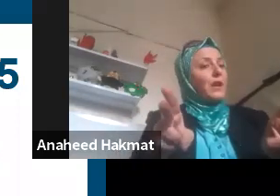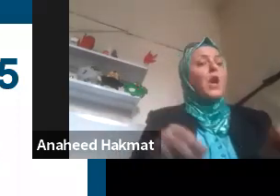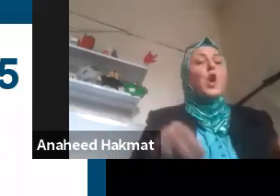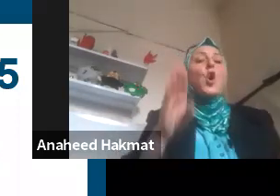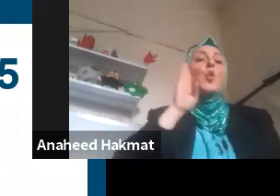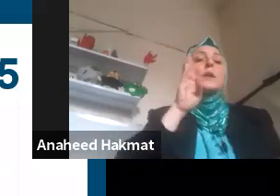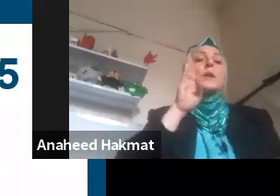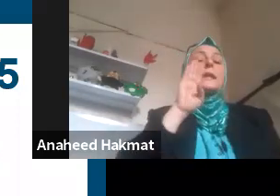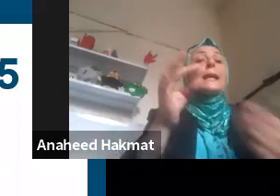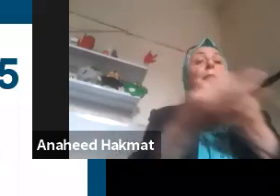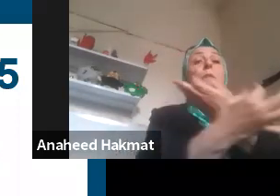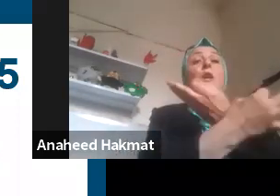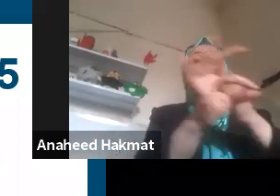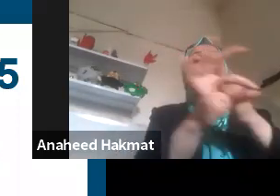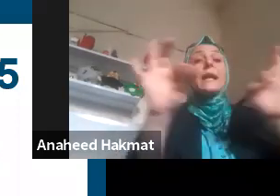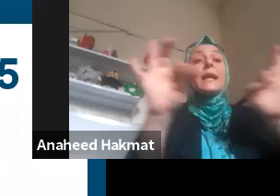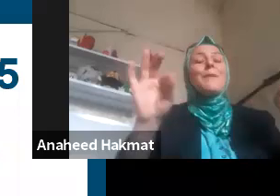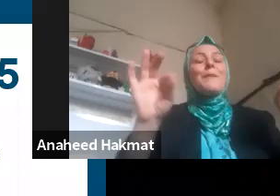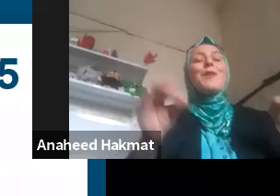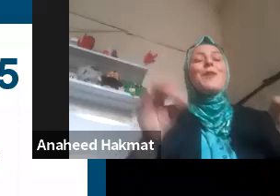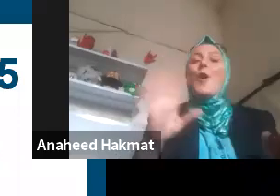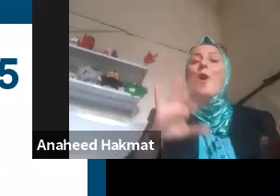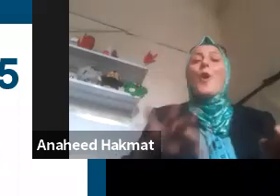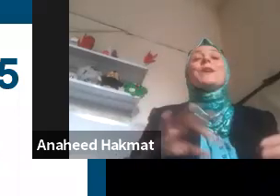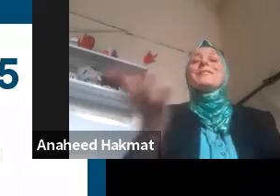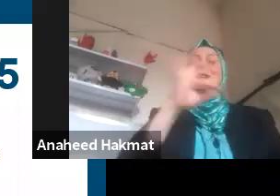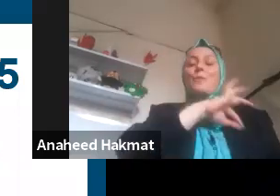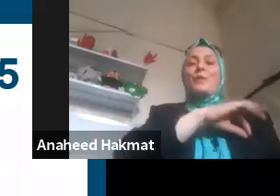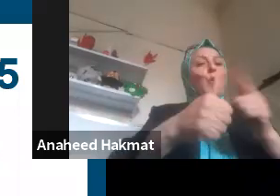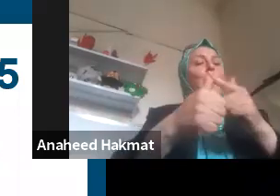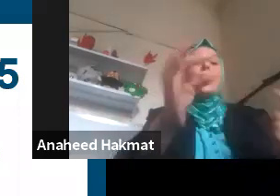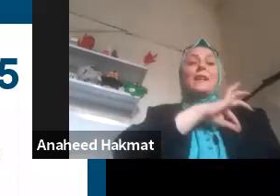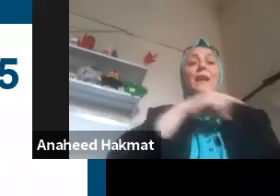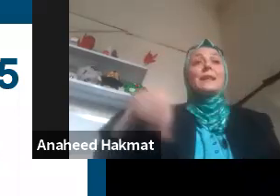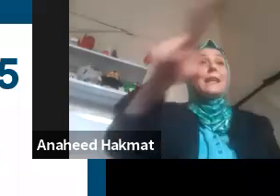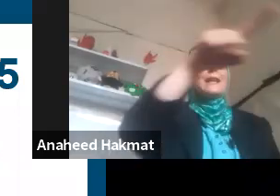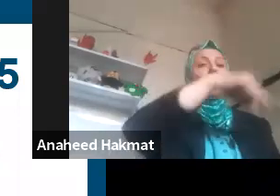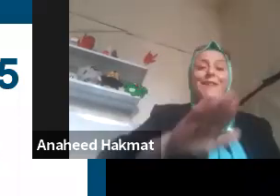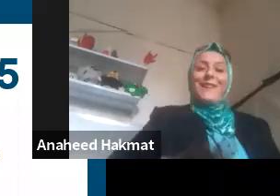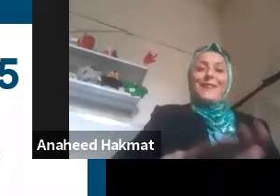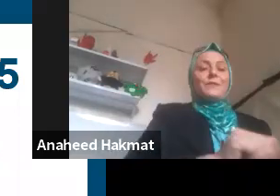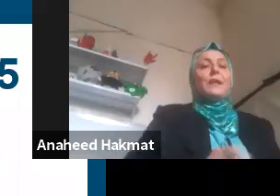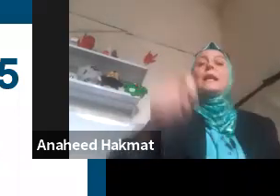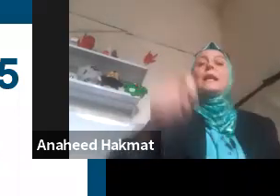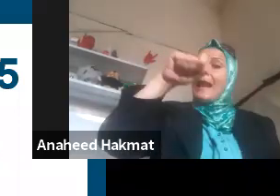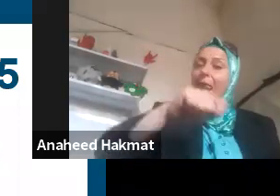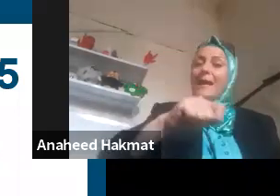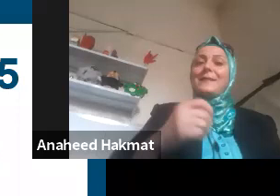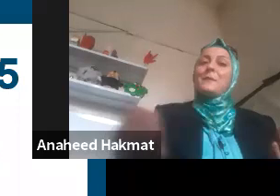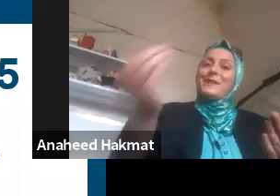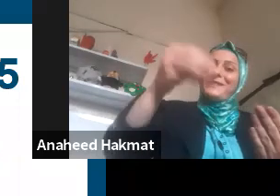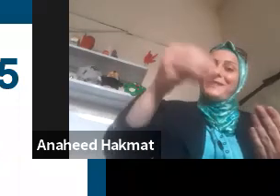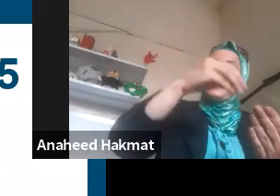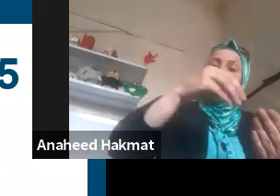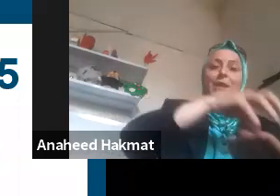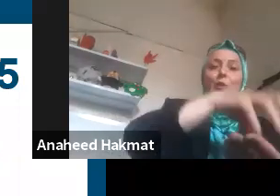الأكثر فعالية لتأمين تعليم جيد يستفيد منه جميع الأطفال. لازم نضم إلى الزخم الدولي لضمان